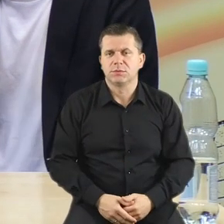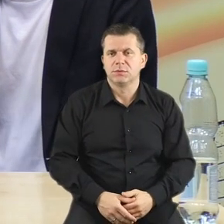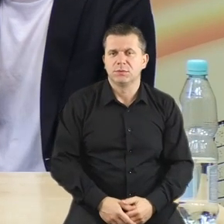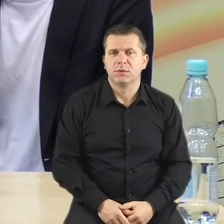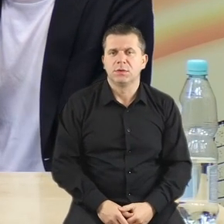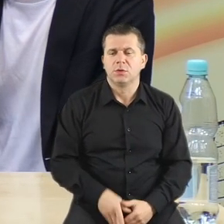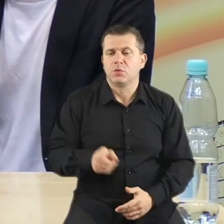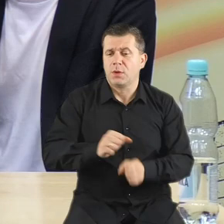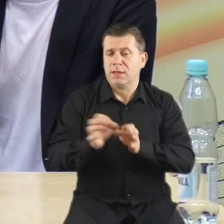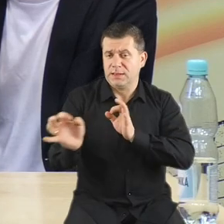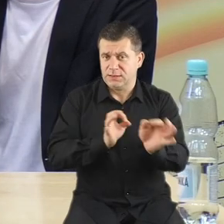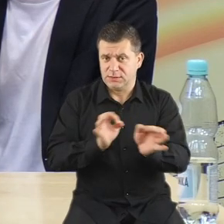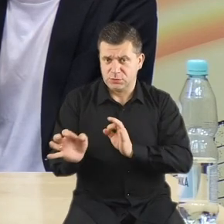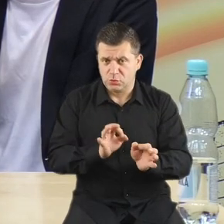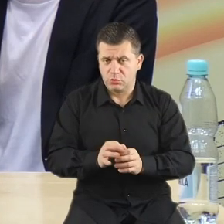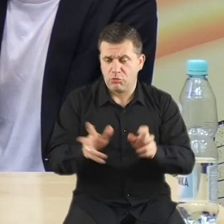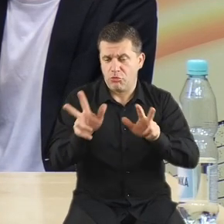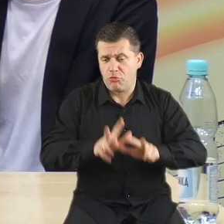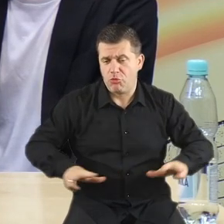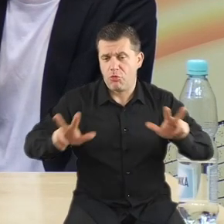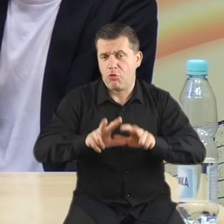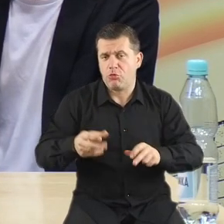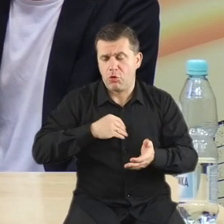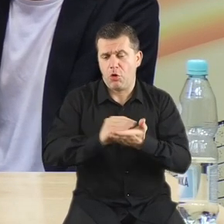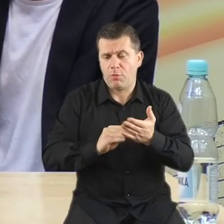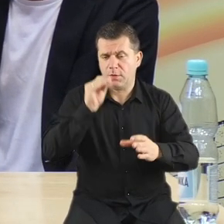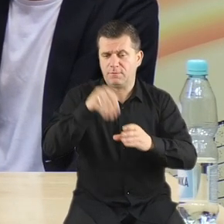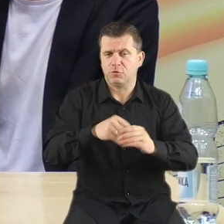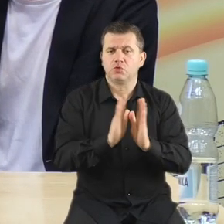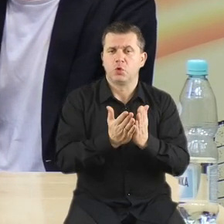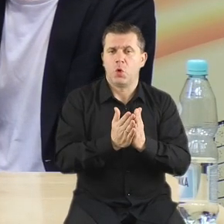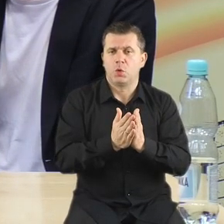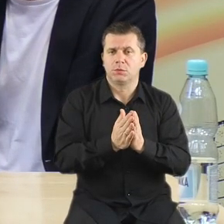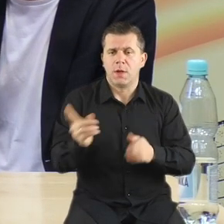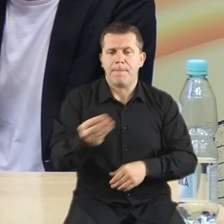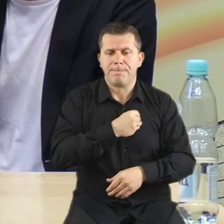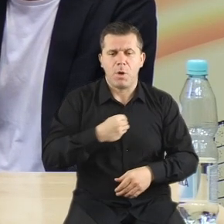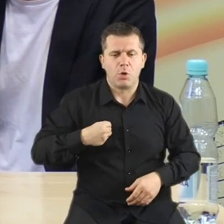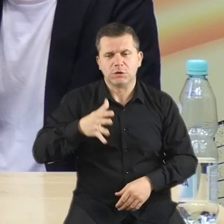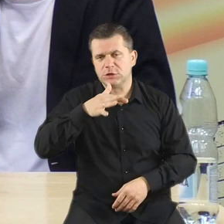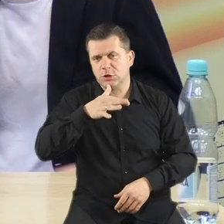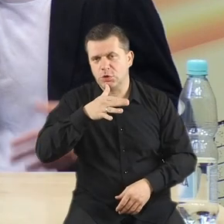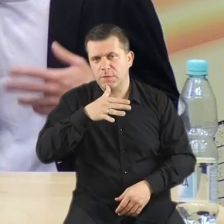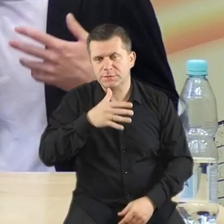tylko ponieważ to jest historia rodzina, którą opisuję w książce, to jest taka rodzina polsko-żydowska,